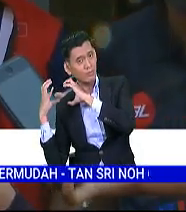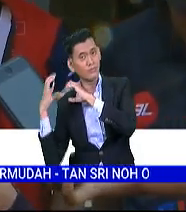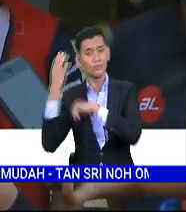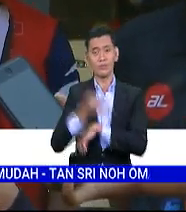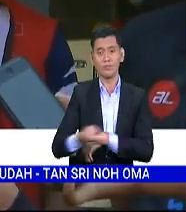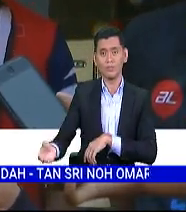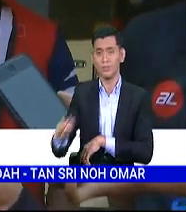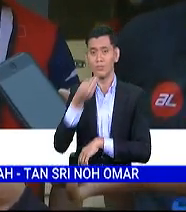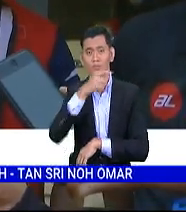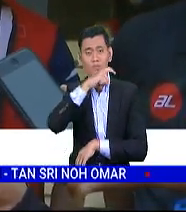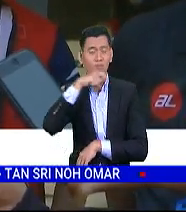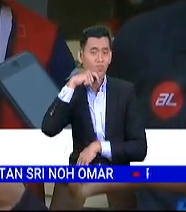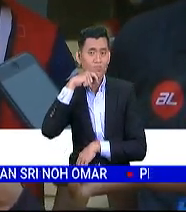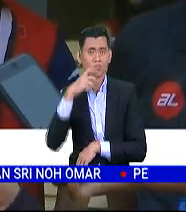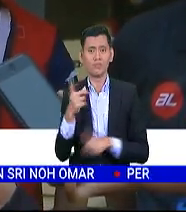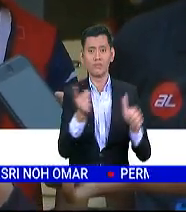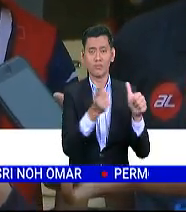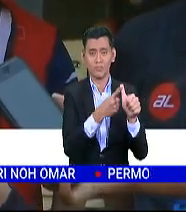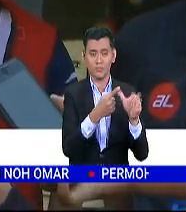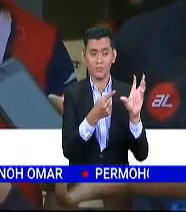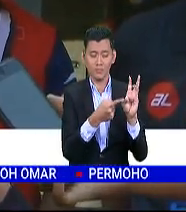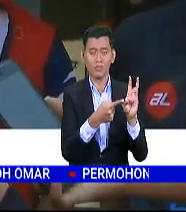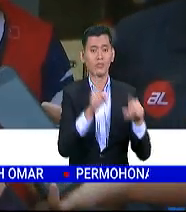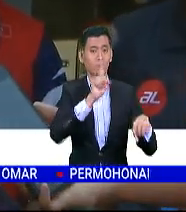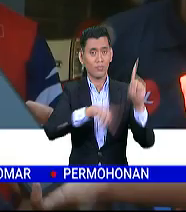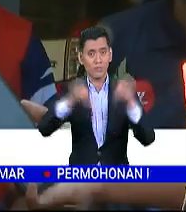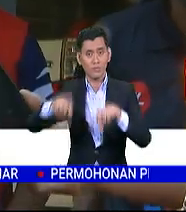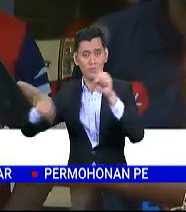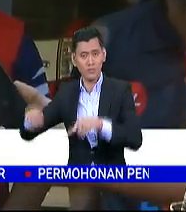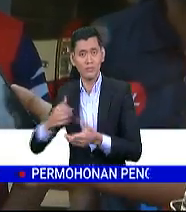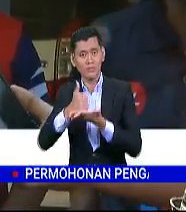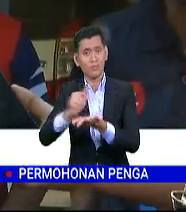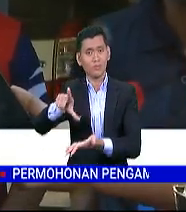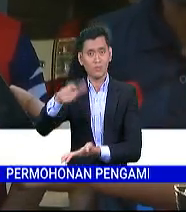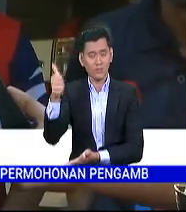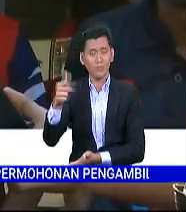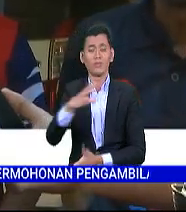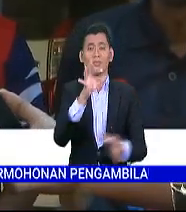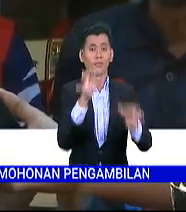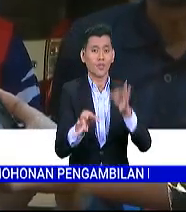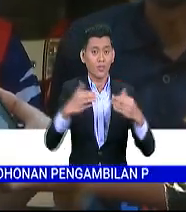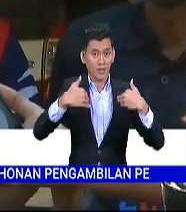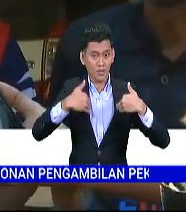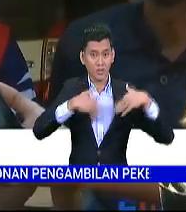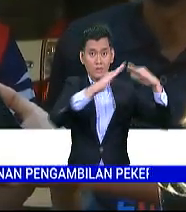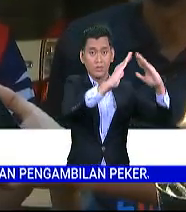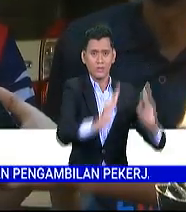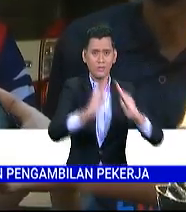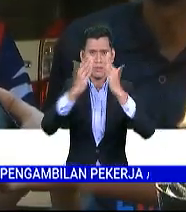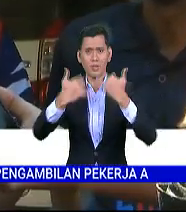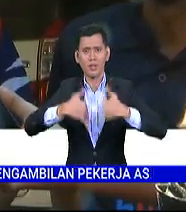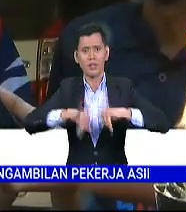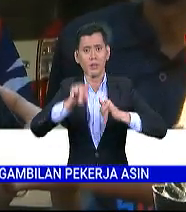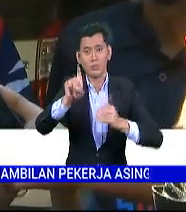bahan makanan kering dan bantuan-bantuan lain. Selain daripada itu juga, jika ada rumah-rumah yang masih